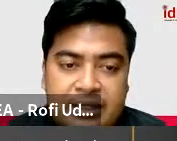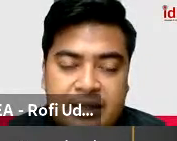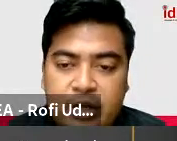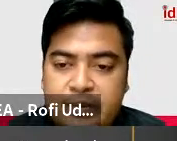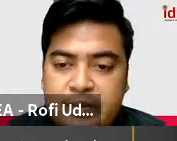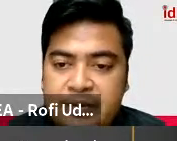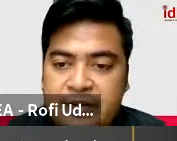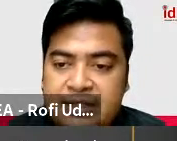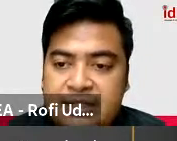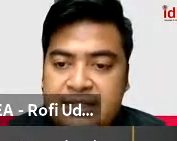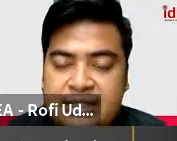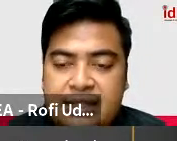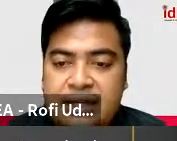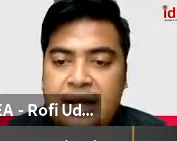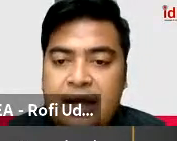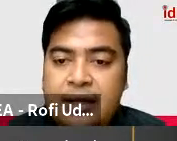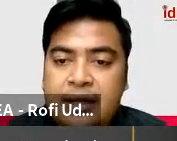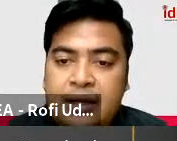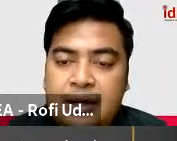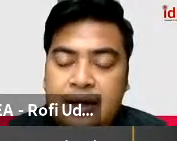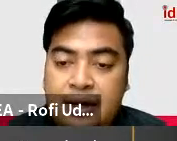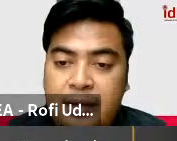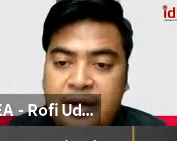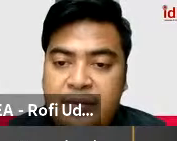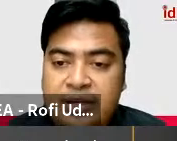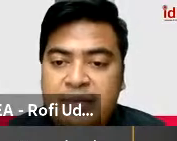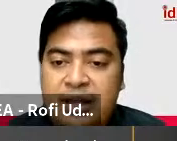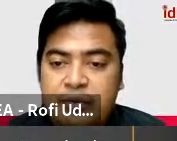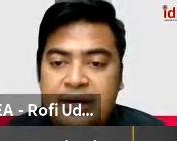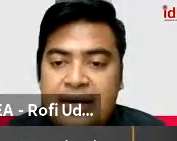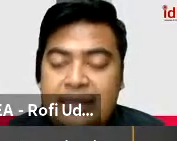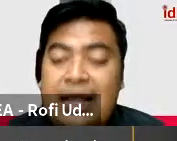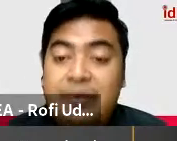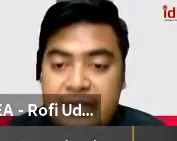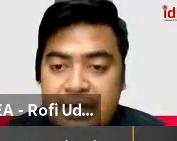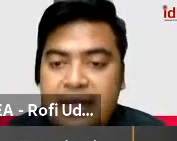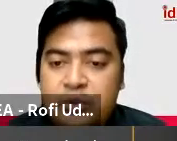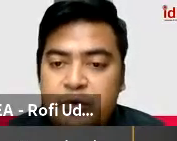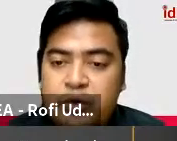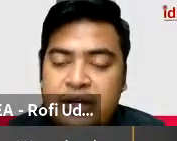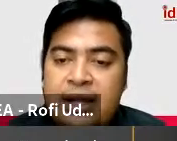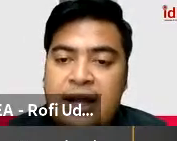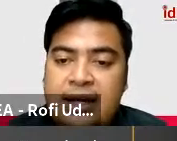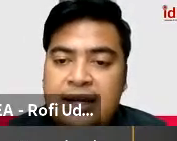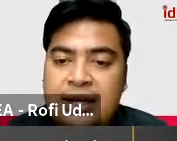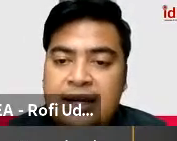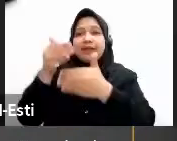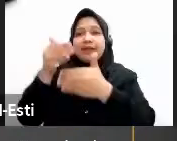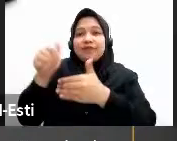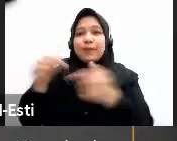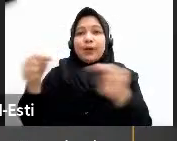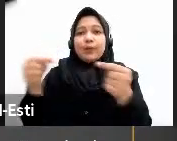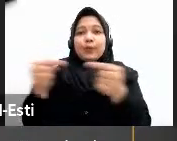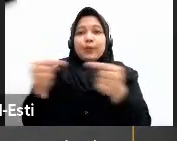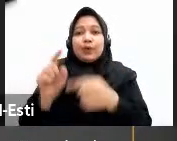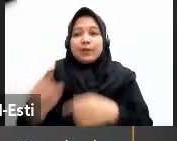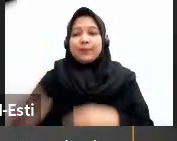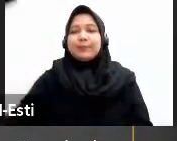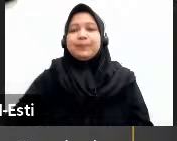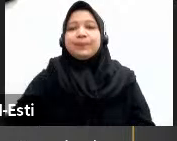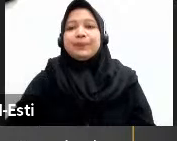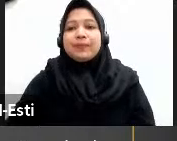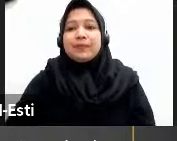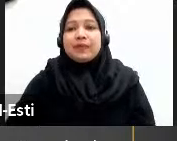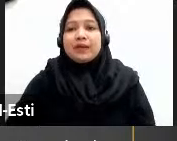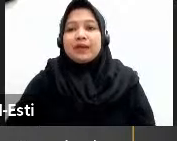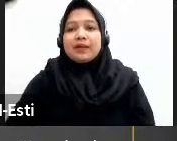jadi kita mungkin bisa memfasilitasi nanti dengan apa namanya parfum terkait apabila itu mungkin adalah member ideal karena